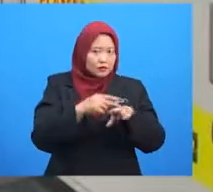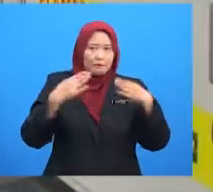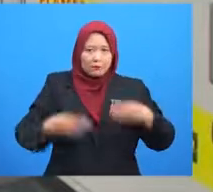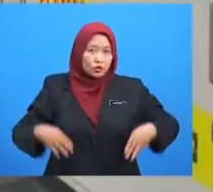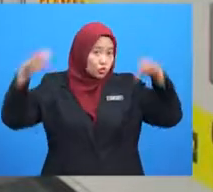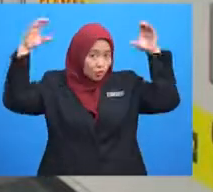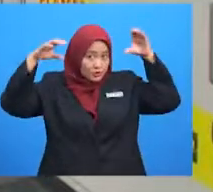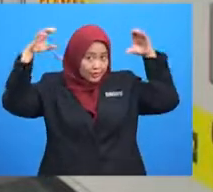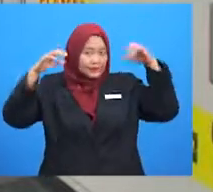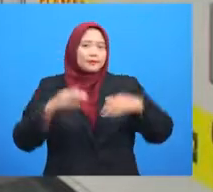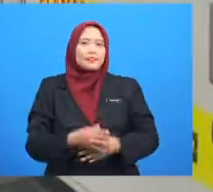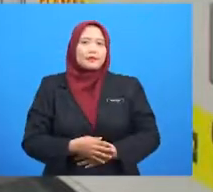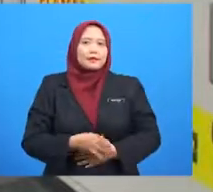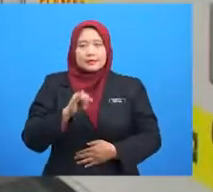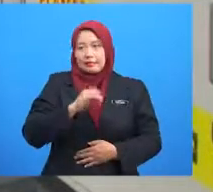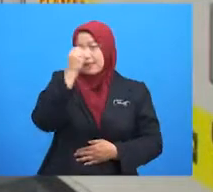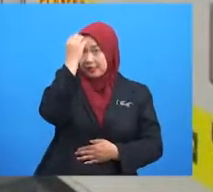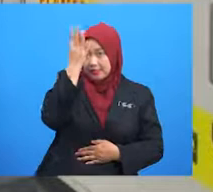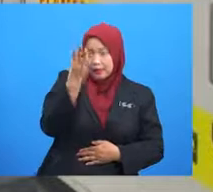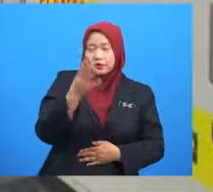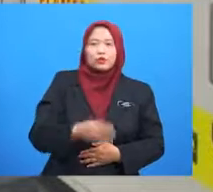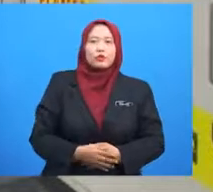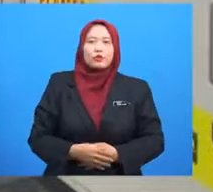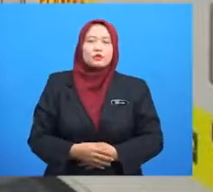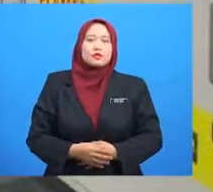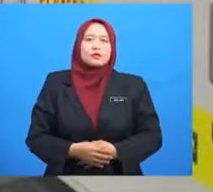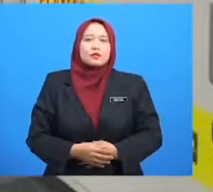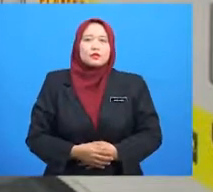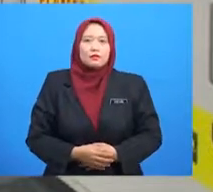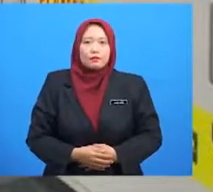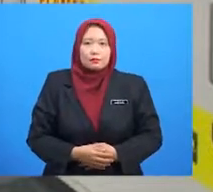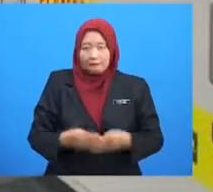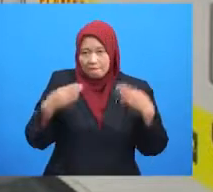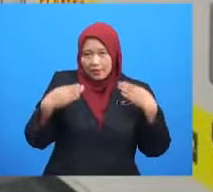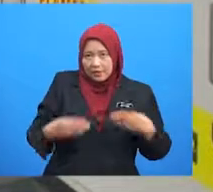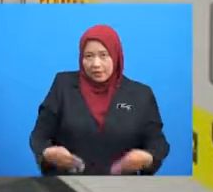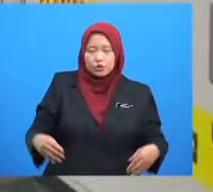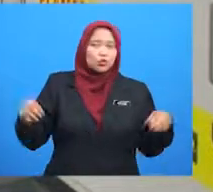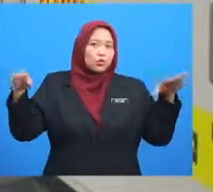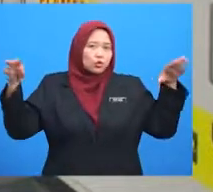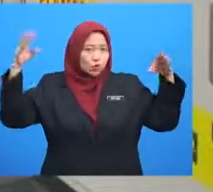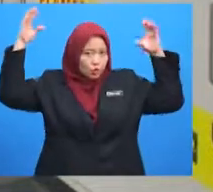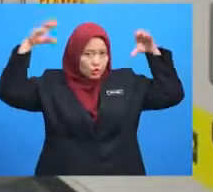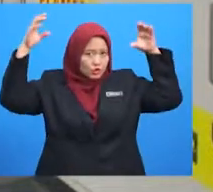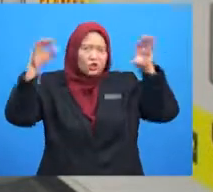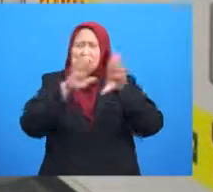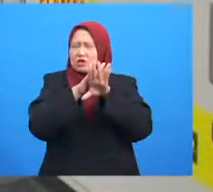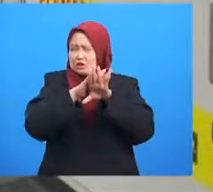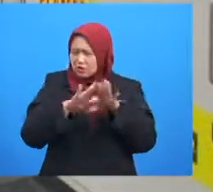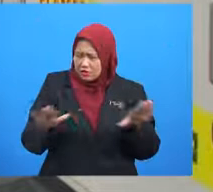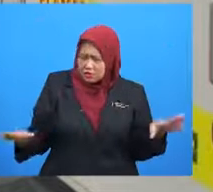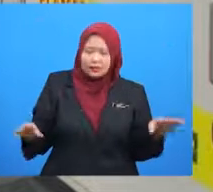terangkan. Ia adalah disebabkan oleh baju hujan ini